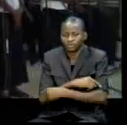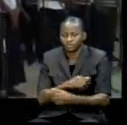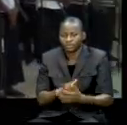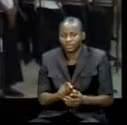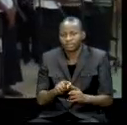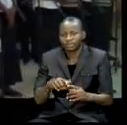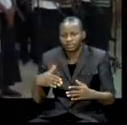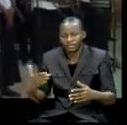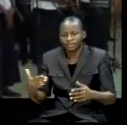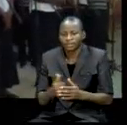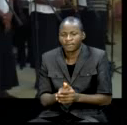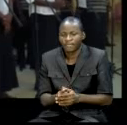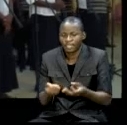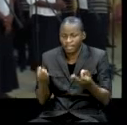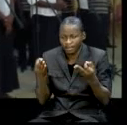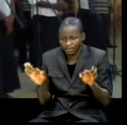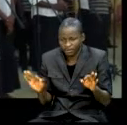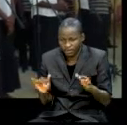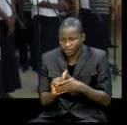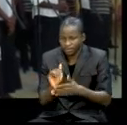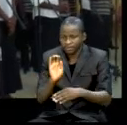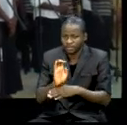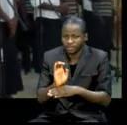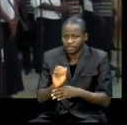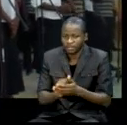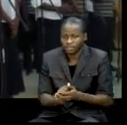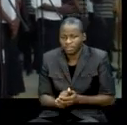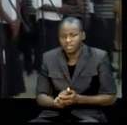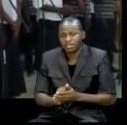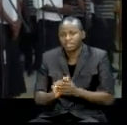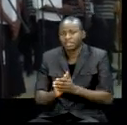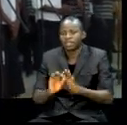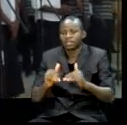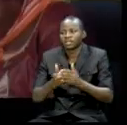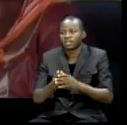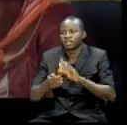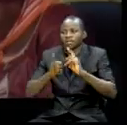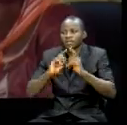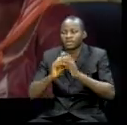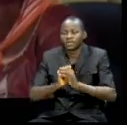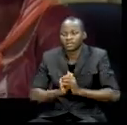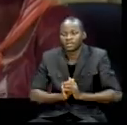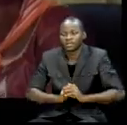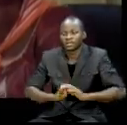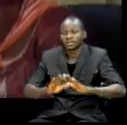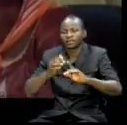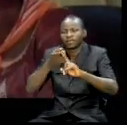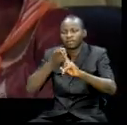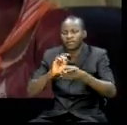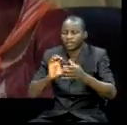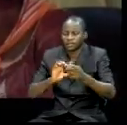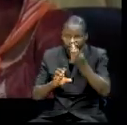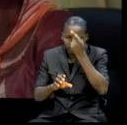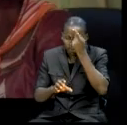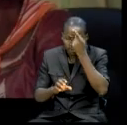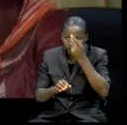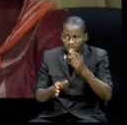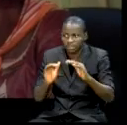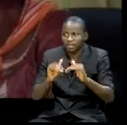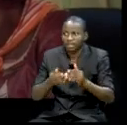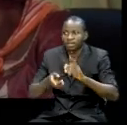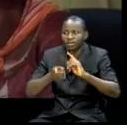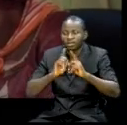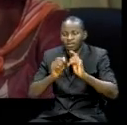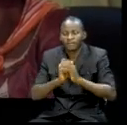de la clôture, outre la louange et adoration, l'oratrice Bernadette Madingou, venue de Kinshasa, a encore édifié